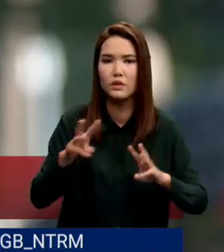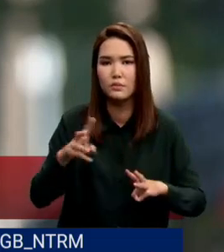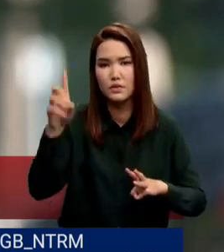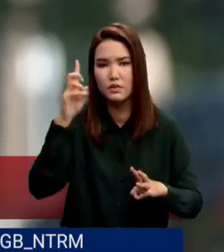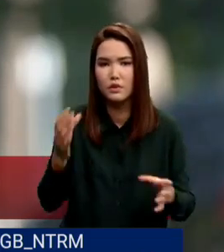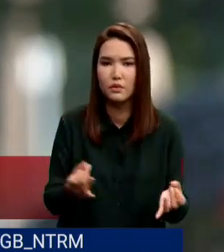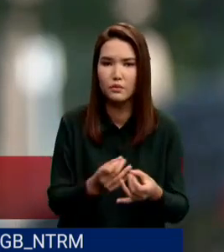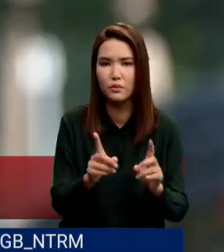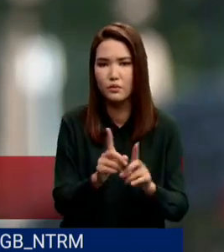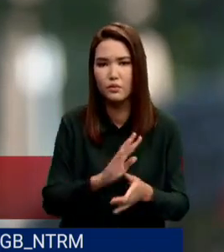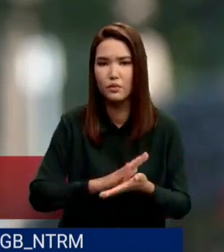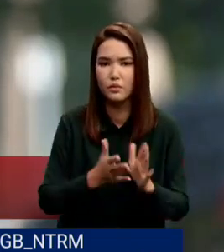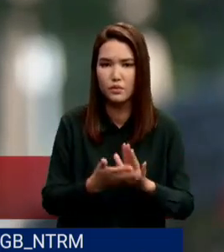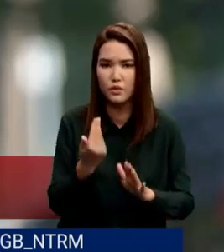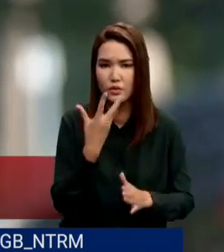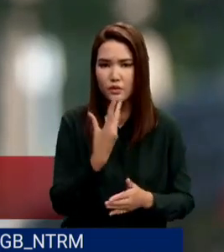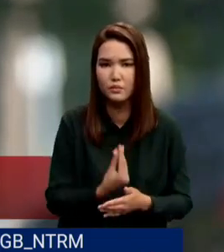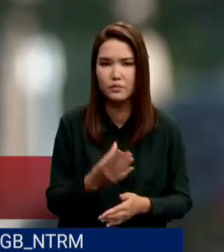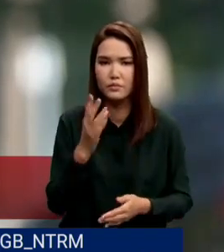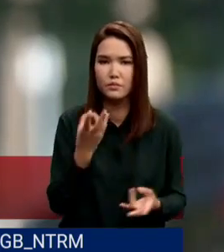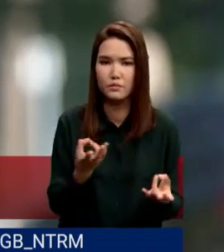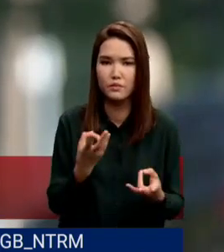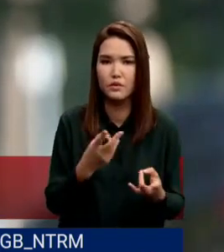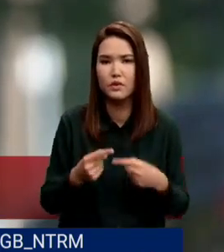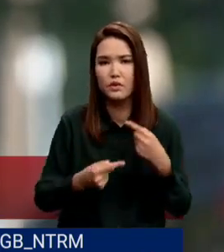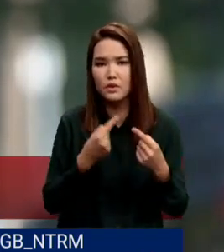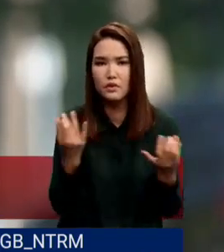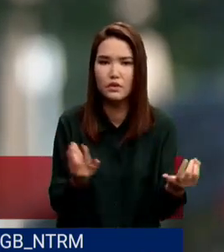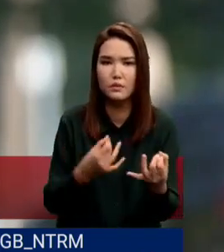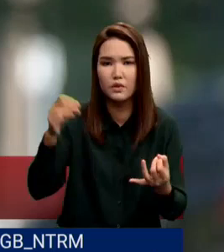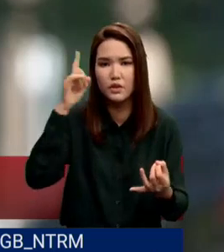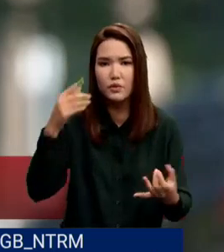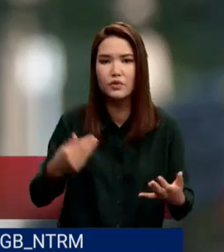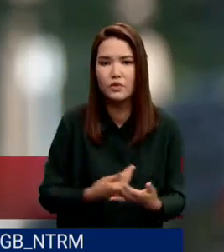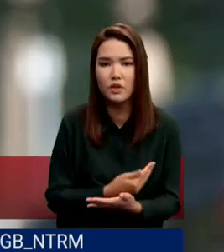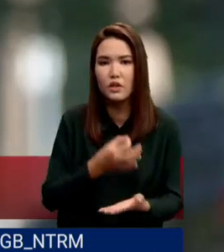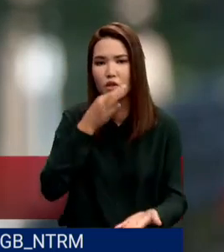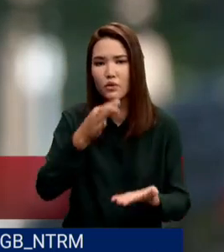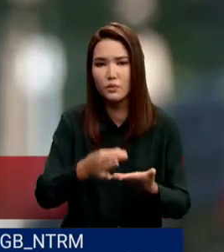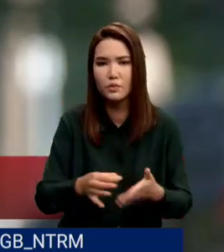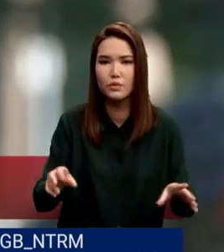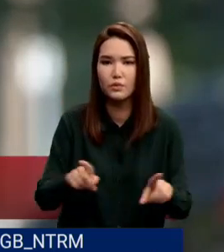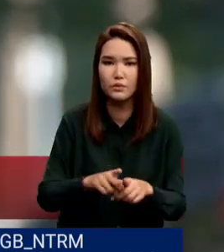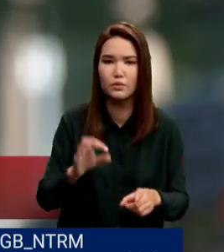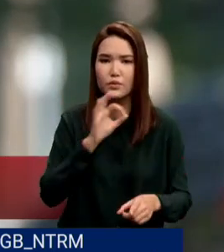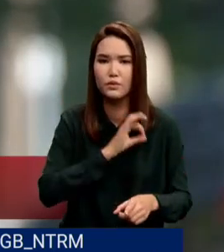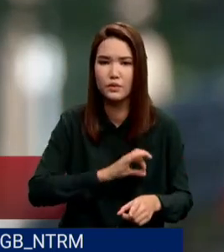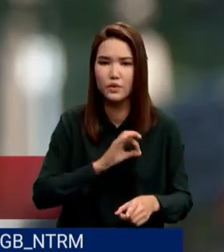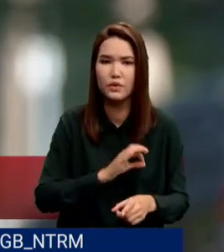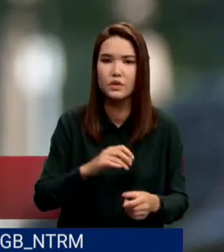тараптарынан қолдау табылған жағдайда аталған елді мекені және Жауғаш Батыр елді мекенінде орналасқан